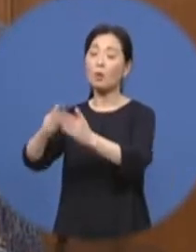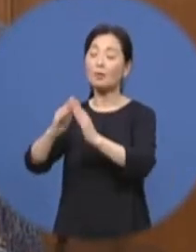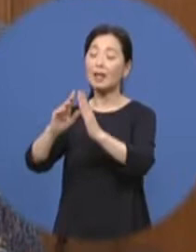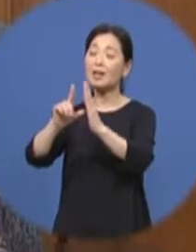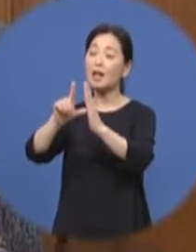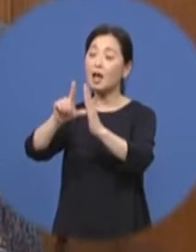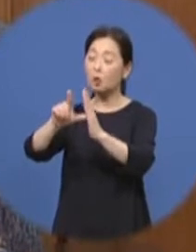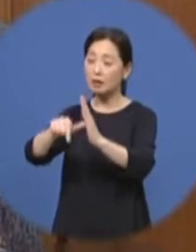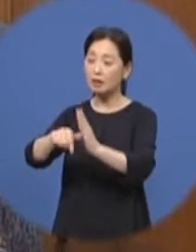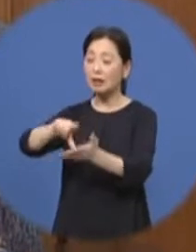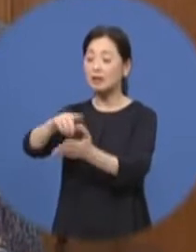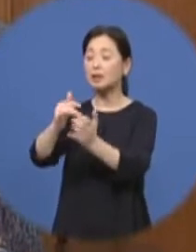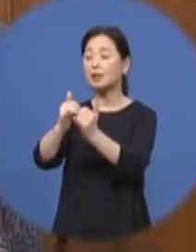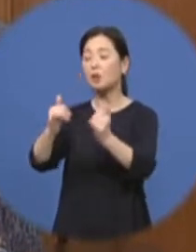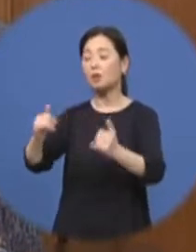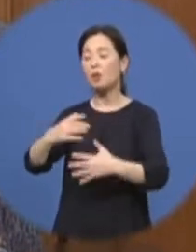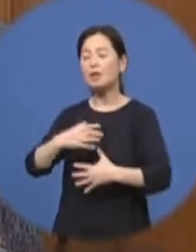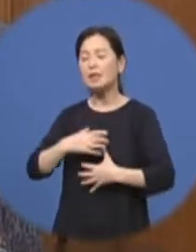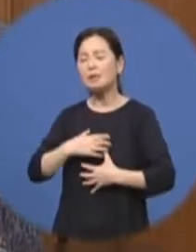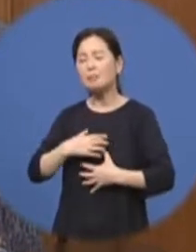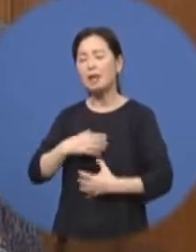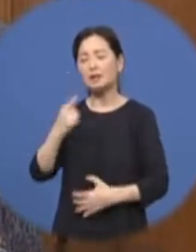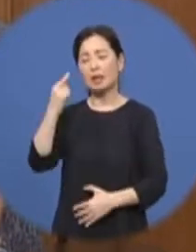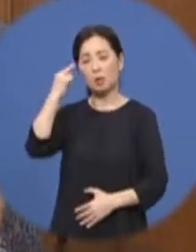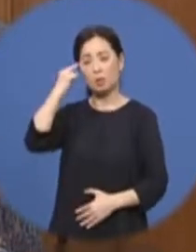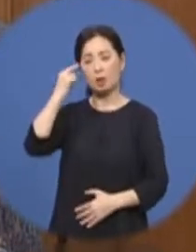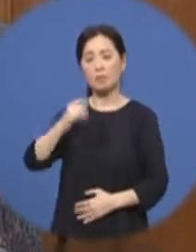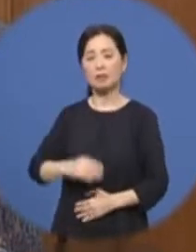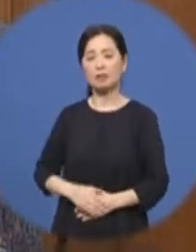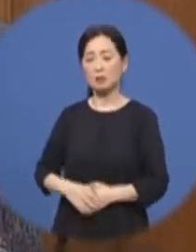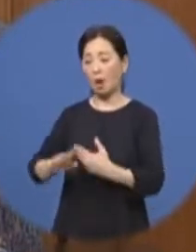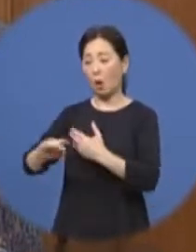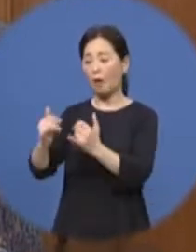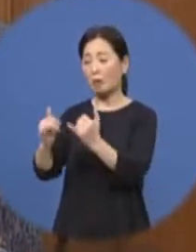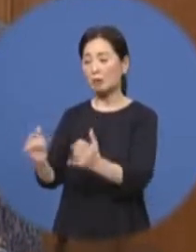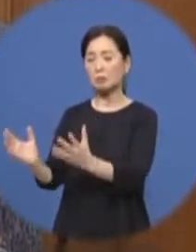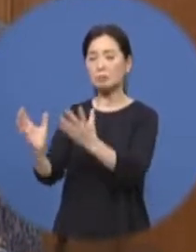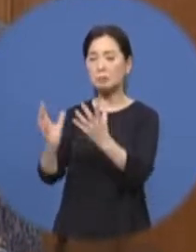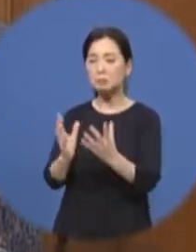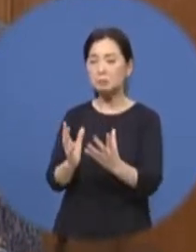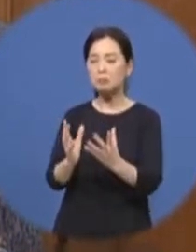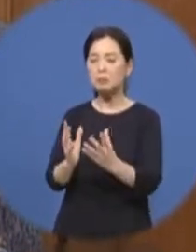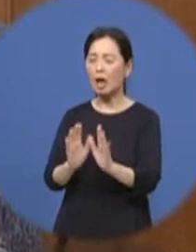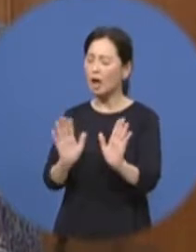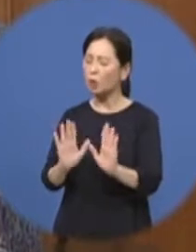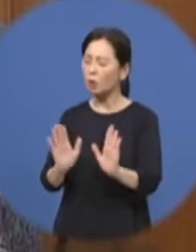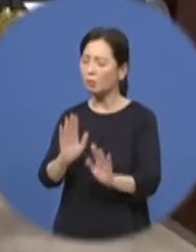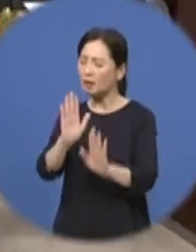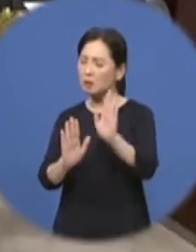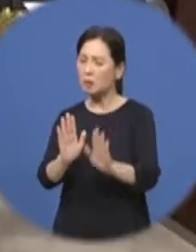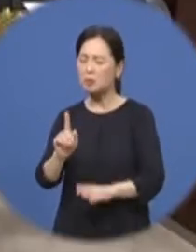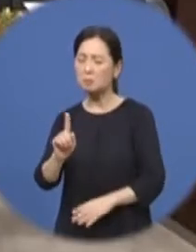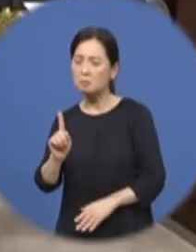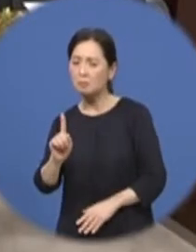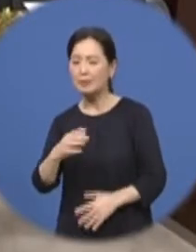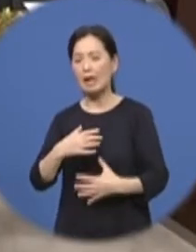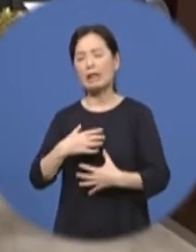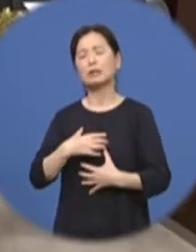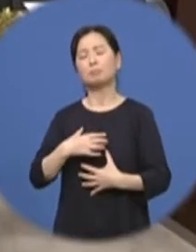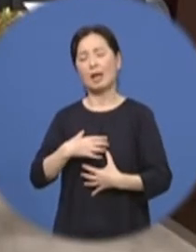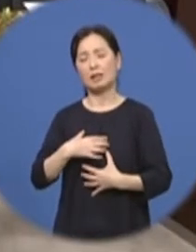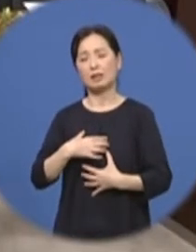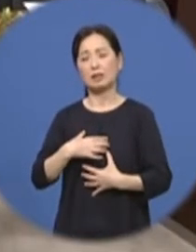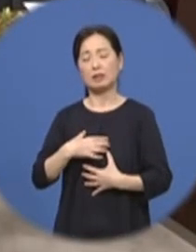域の人がとてもね心配されたと思うんです。よその人が来てどんな子どもたちが来るんだろうと。でその時